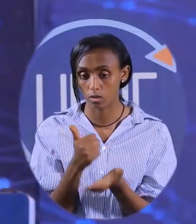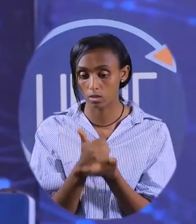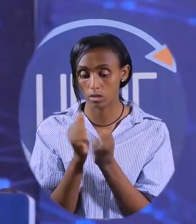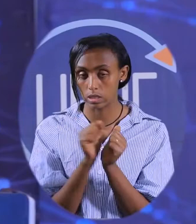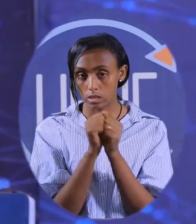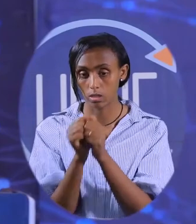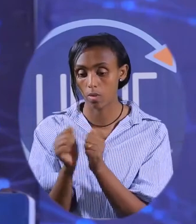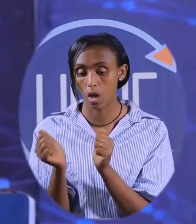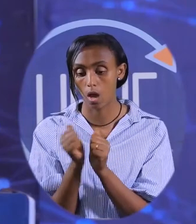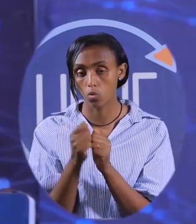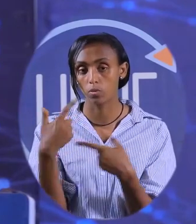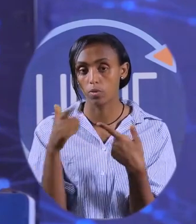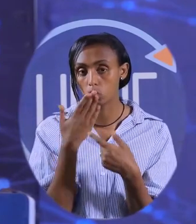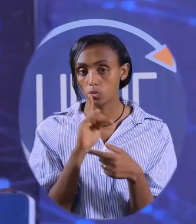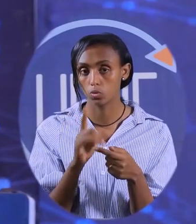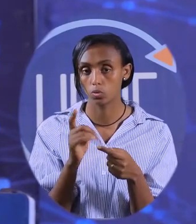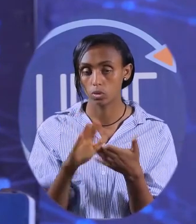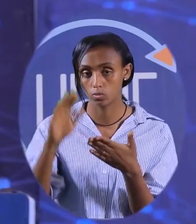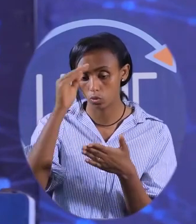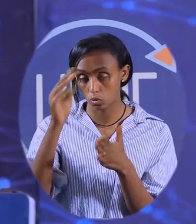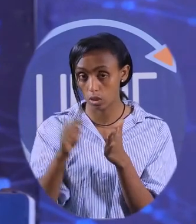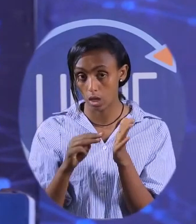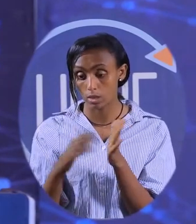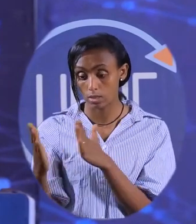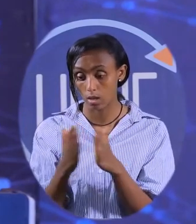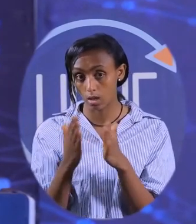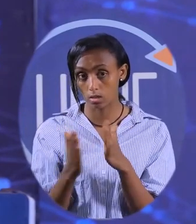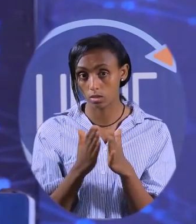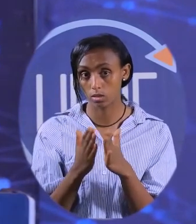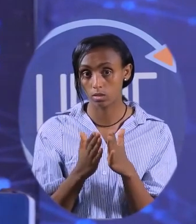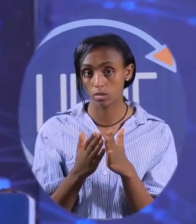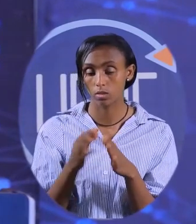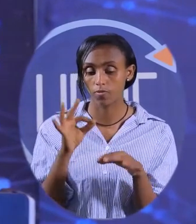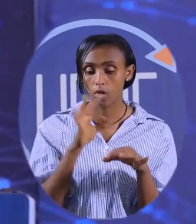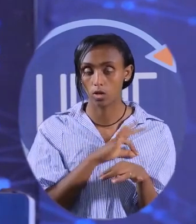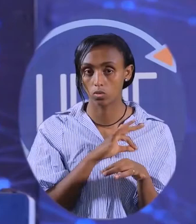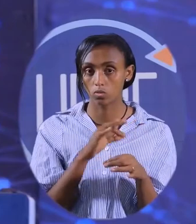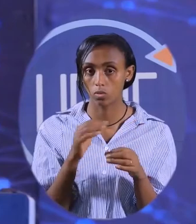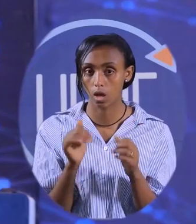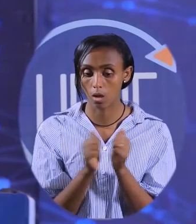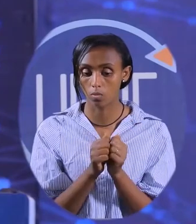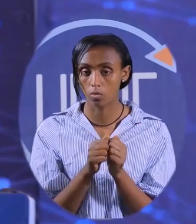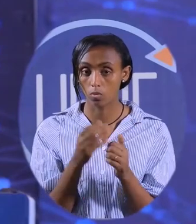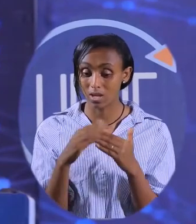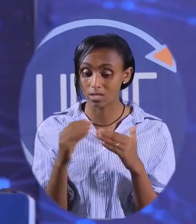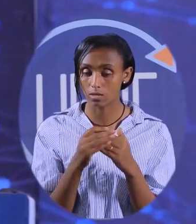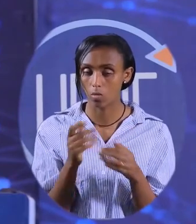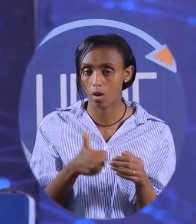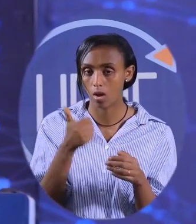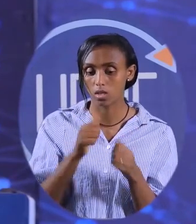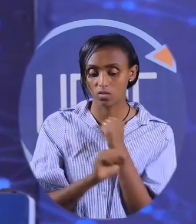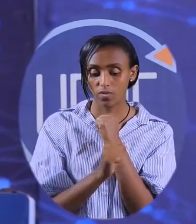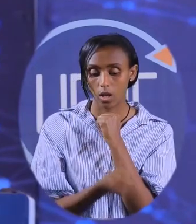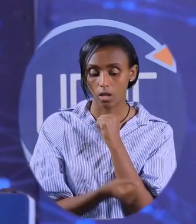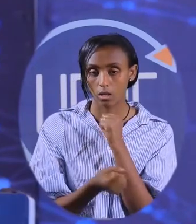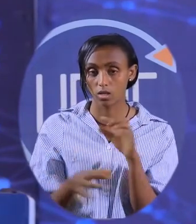ቶሎ የተሻሻለ ሲስተም ያስፈልጋል። ካሪኩለሙ አፕዴት ሲደረግ የፋይናንስ ገበያም አብሮ አፕዴት መደረግ አለበት። ገንዘብ ቤዚክ ነገር ነው። የፈለገ